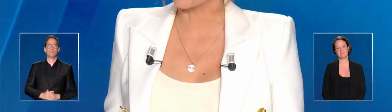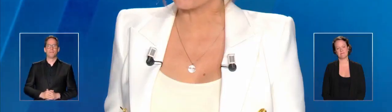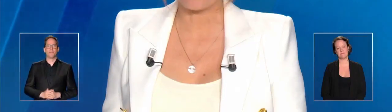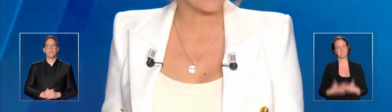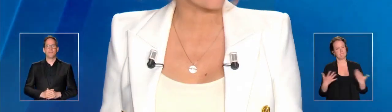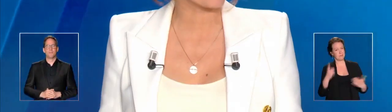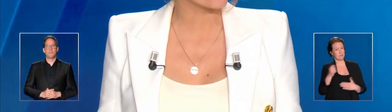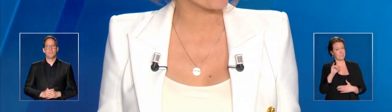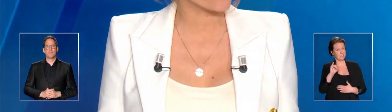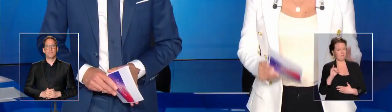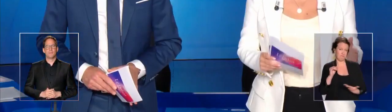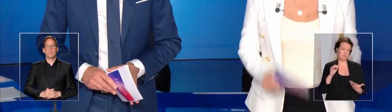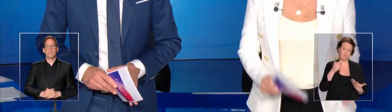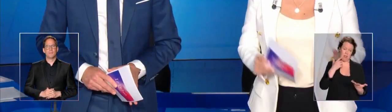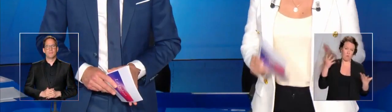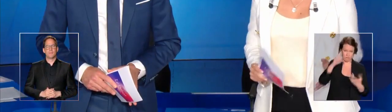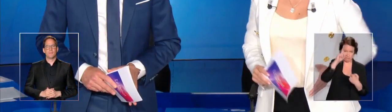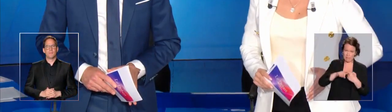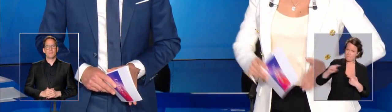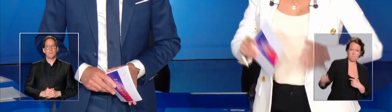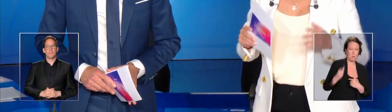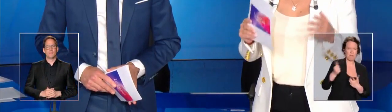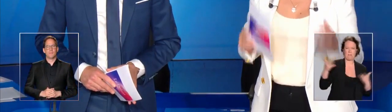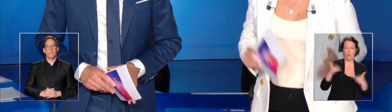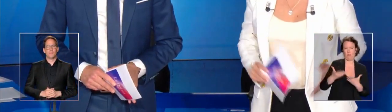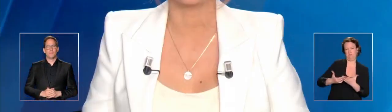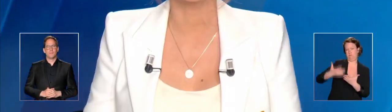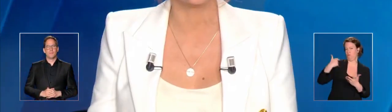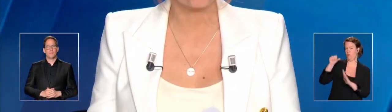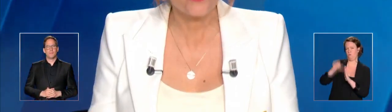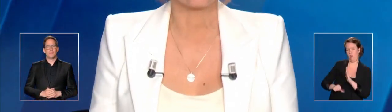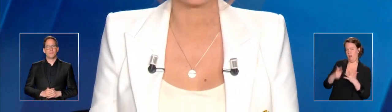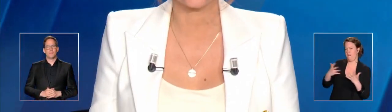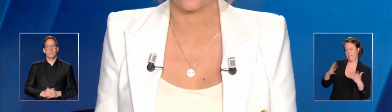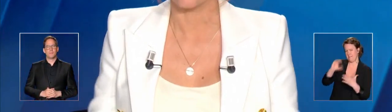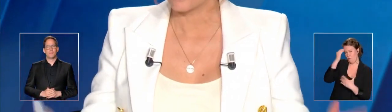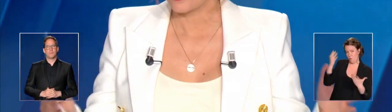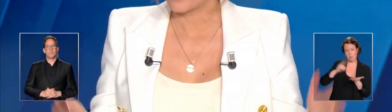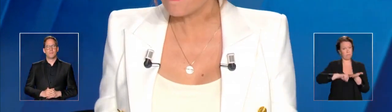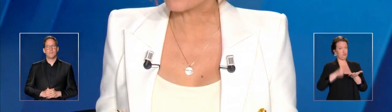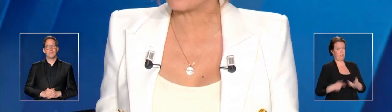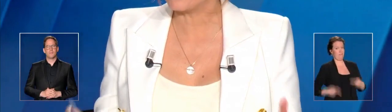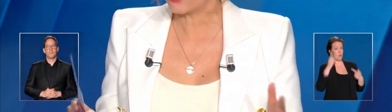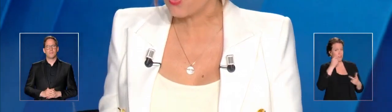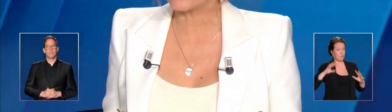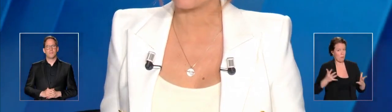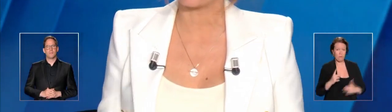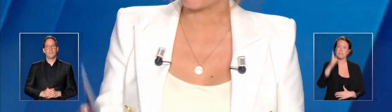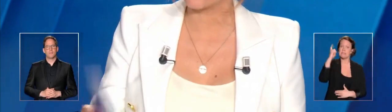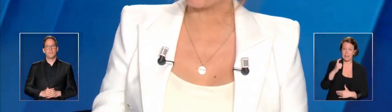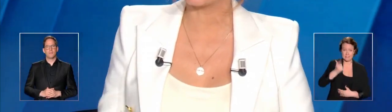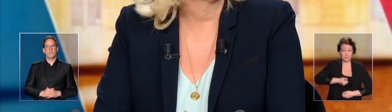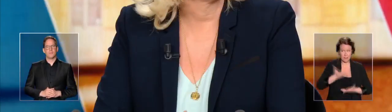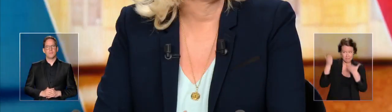nous commencerons par la préoccupation numéro 1 des Français depuis des mois, le pouvoir d'achat. C'est parti, on y